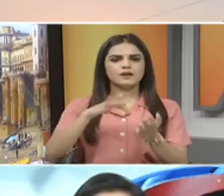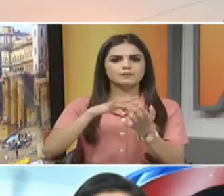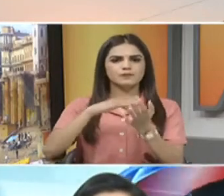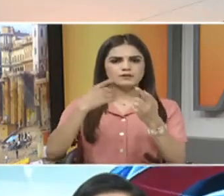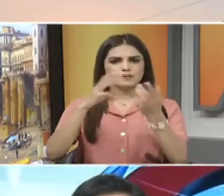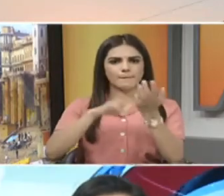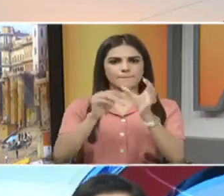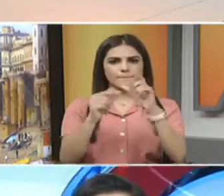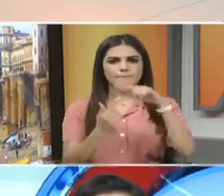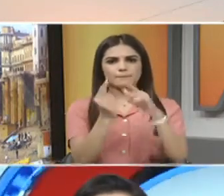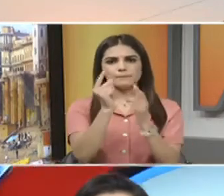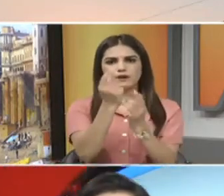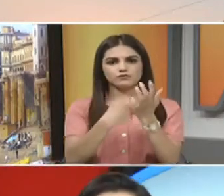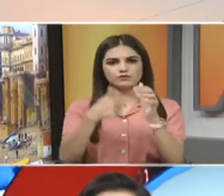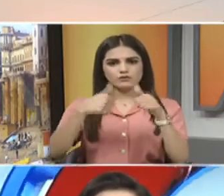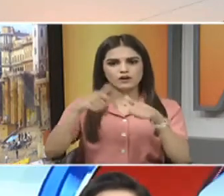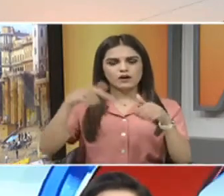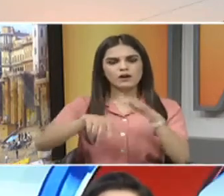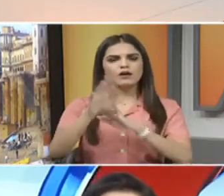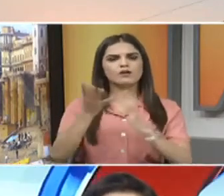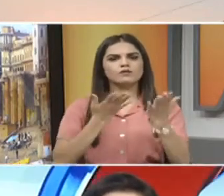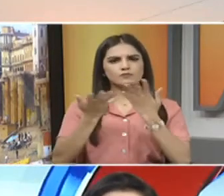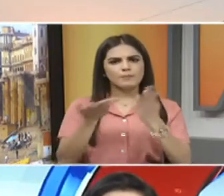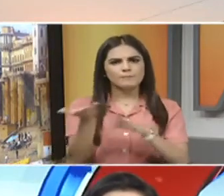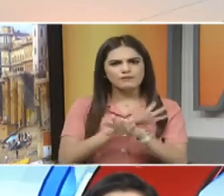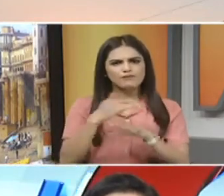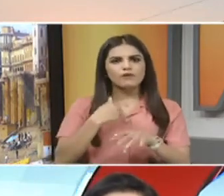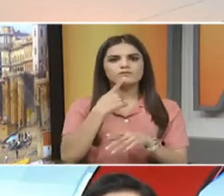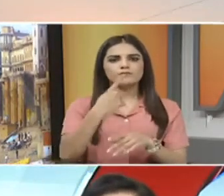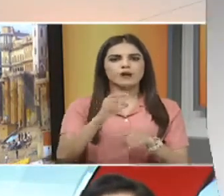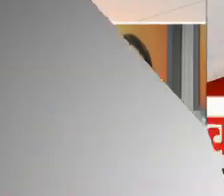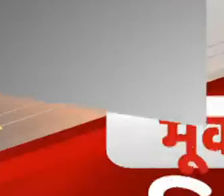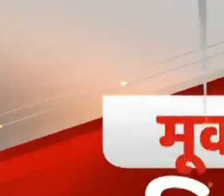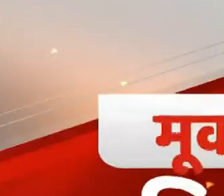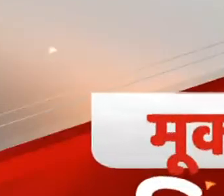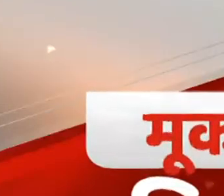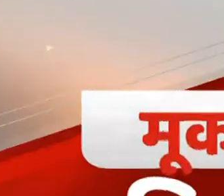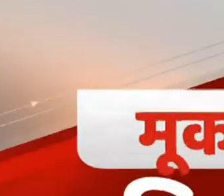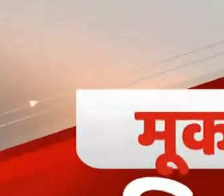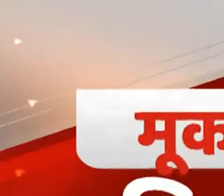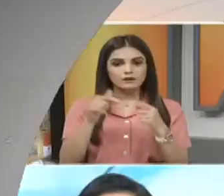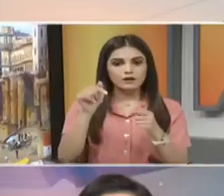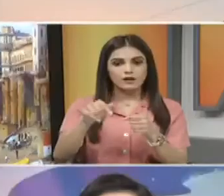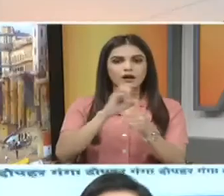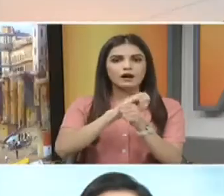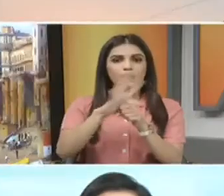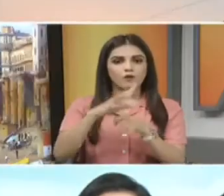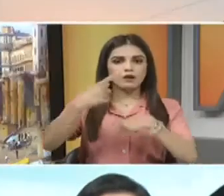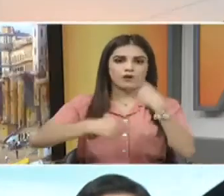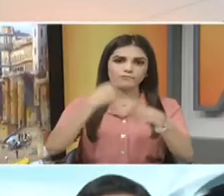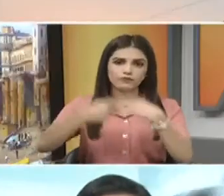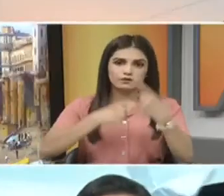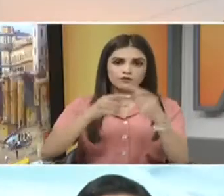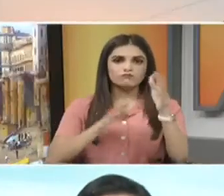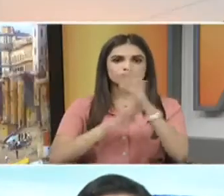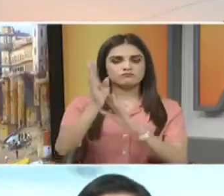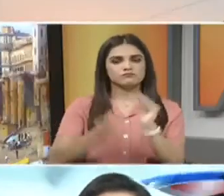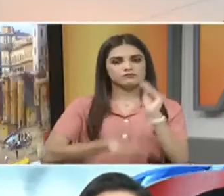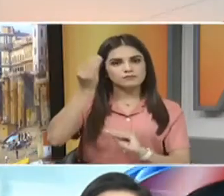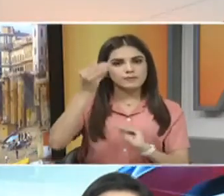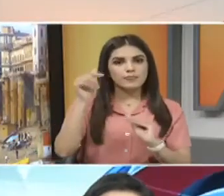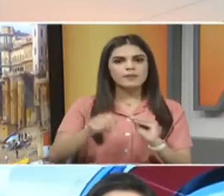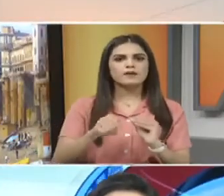काशी मथुरा विवाद के बारे में हम बात करें, लेकिन उससे पहले कोरोना संक्रमण की बात कर लेते हैं जो लगातार देश में फैल रहा